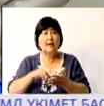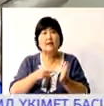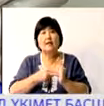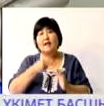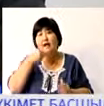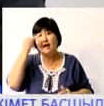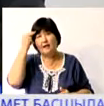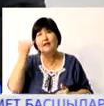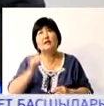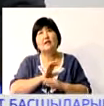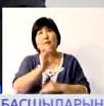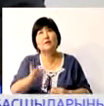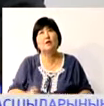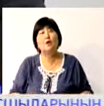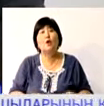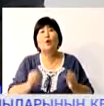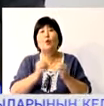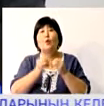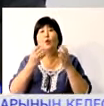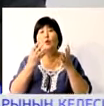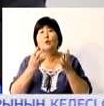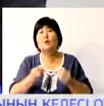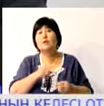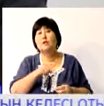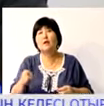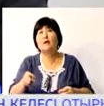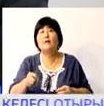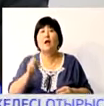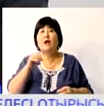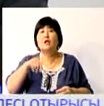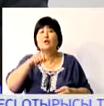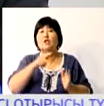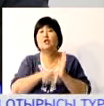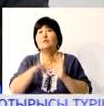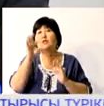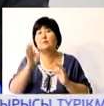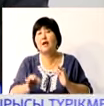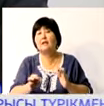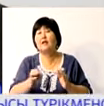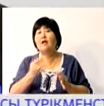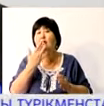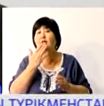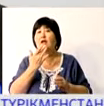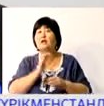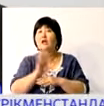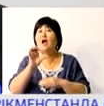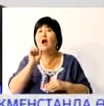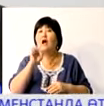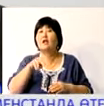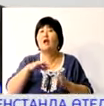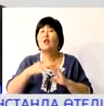Қытайды мойындату. Бүгінгі күнде арал тұз акционерлік қоғамы 70%-дан өзінің өнімін шетелдерге экспорттайды. Арал ауданы